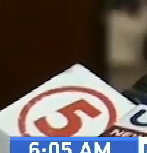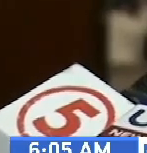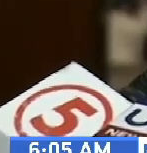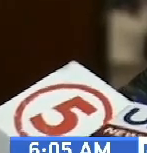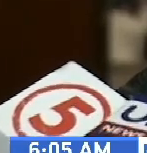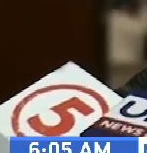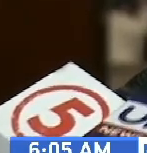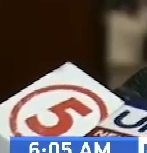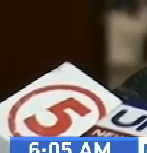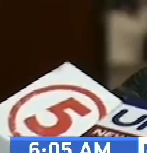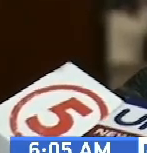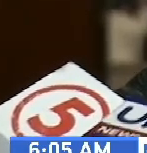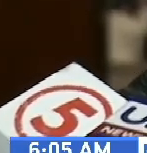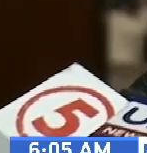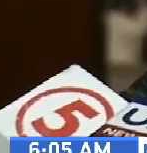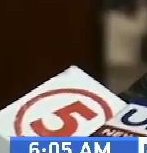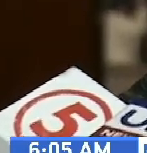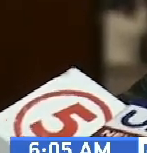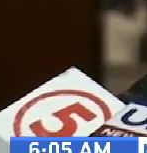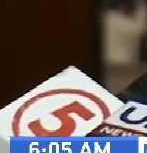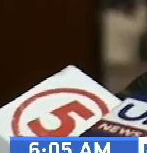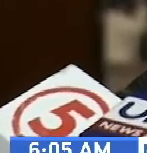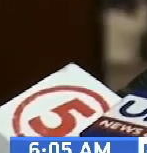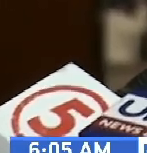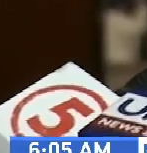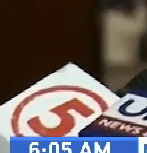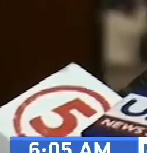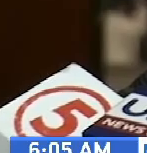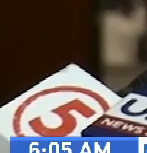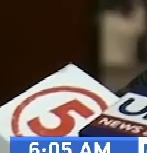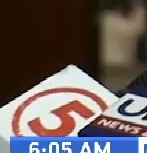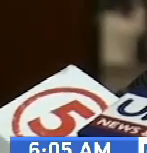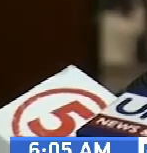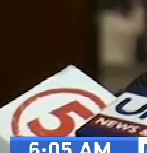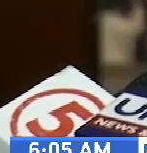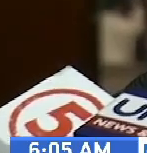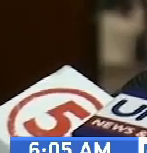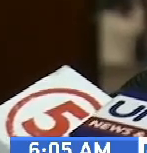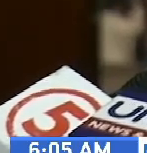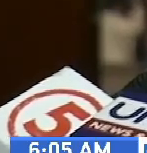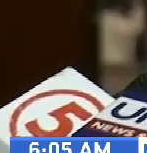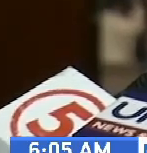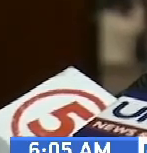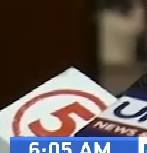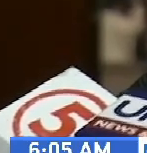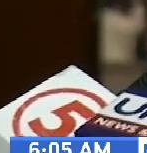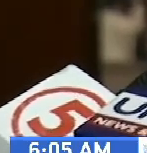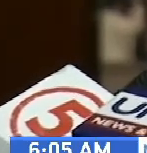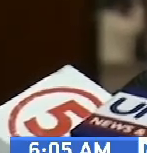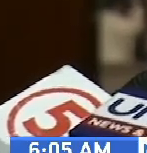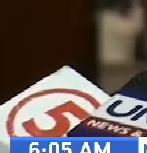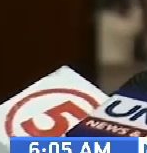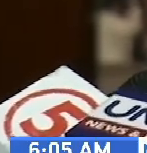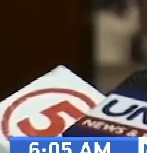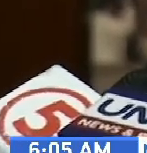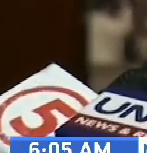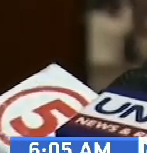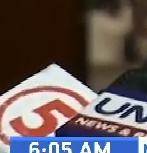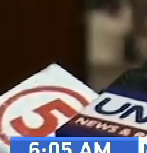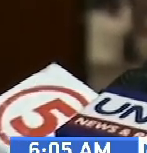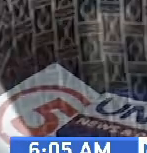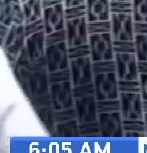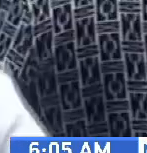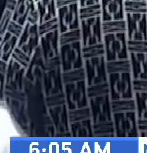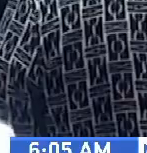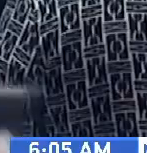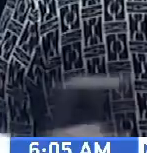Duterte, pwede naman sa loob ng ceremonial hall ng Malacanang. Pero yung sister ko, hanggat maaari, outdoor